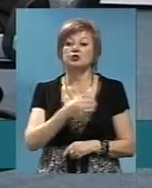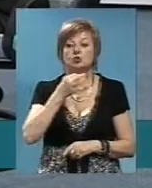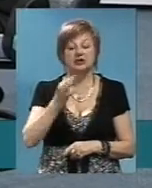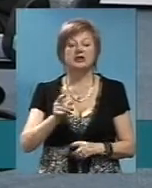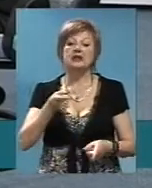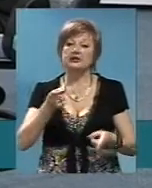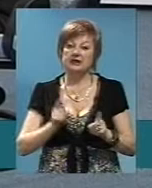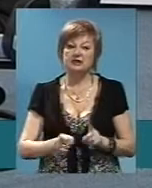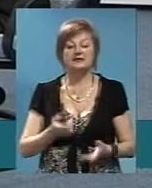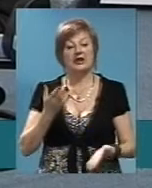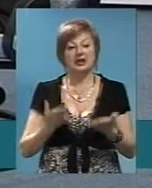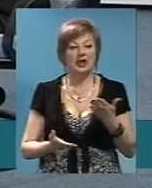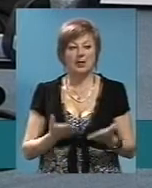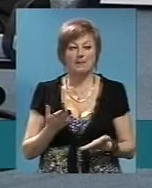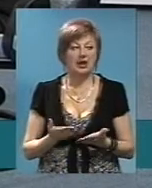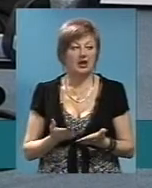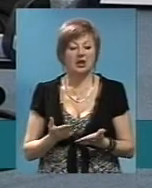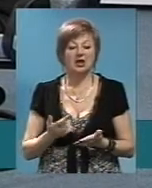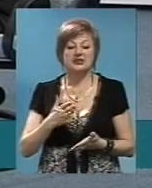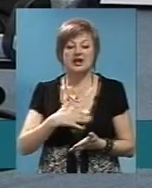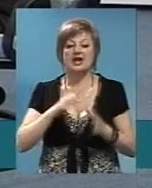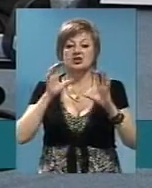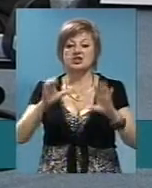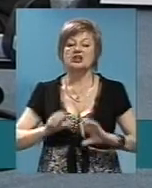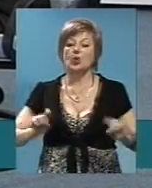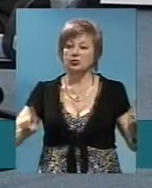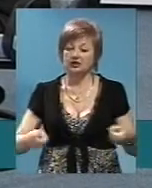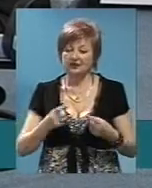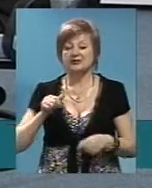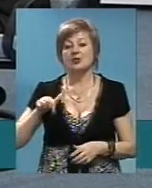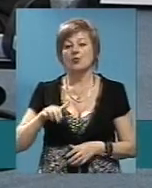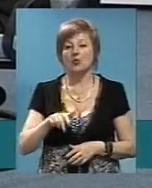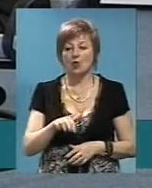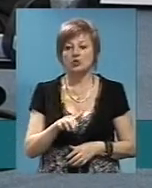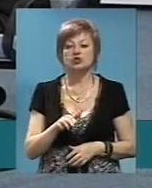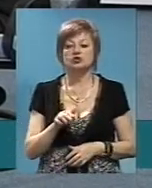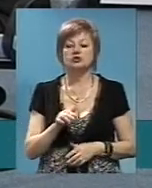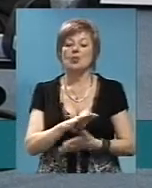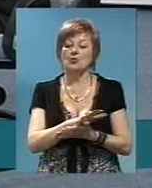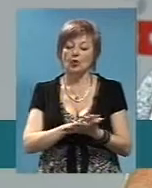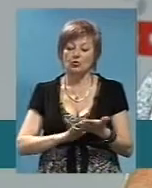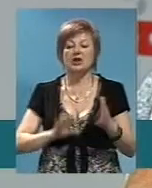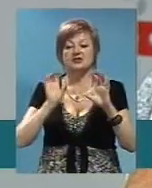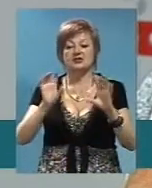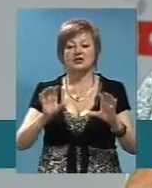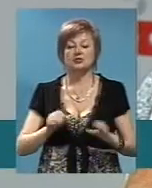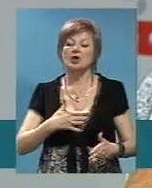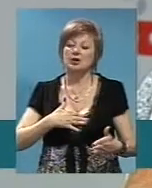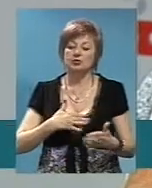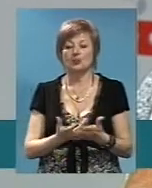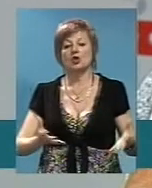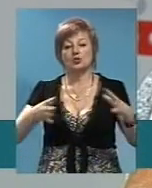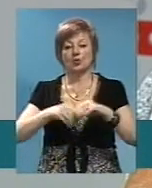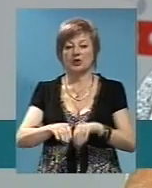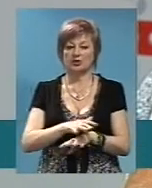дійсно, якби наші законотворці пішли в продовження закону про добровільне об'єднання